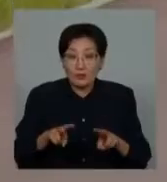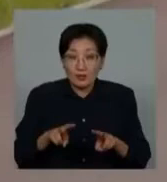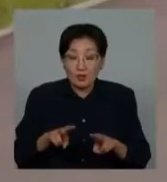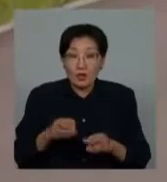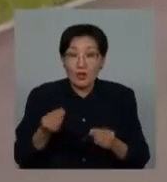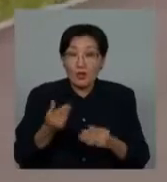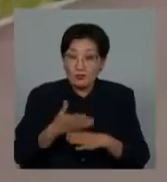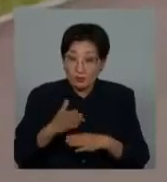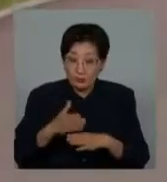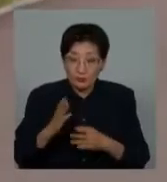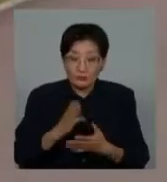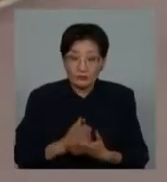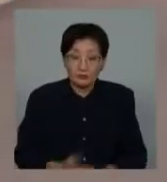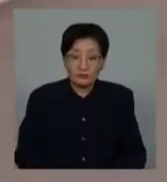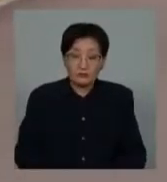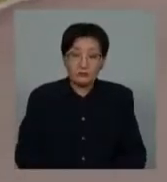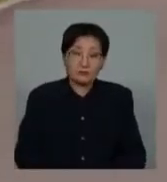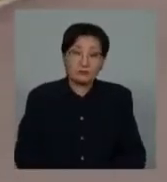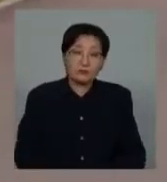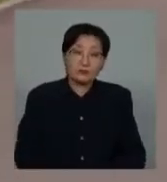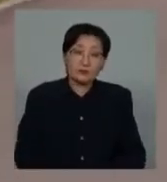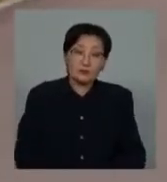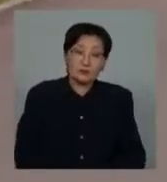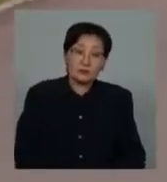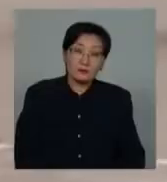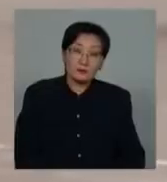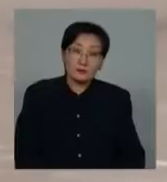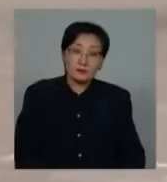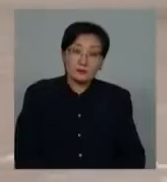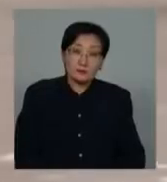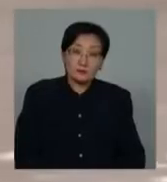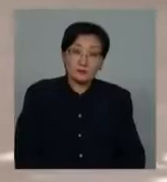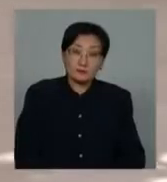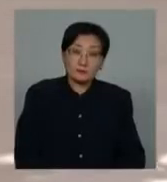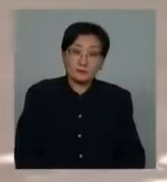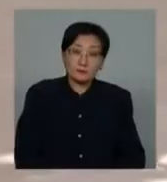субсидия бөлінеді екен. Сымбат Ноғай, Арсен Сандыбаев, Сағындық Нарықов, Алматы телеарнасы.